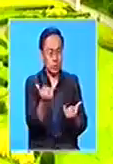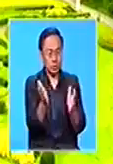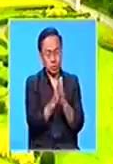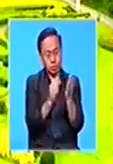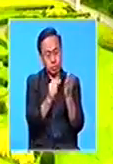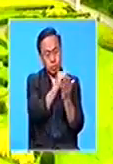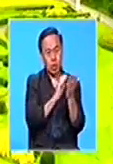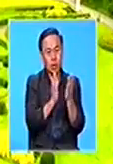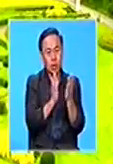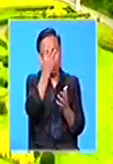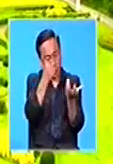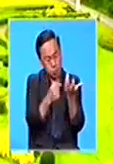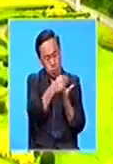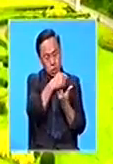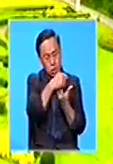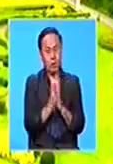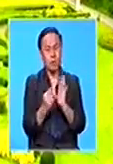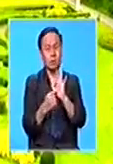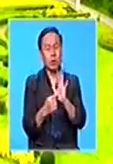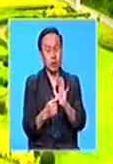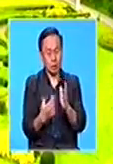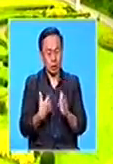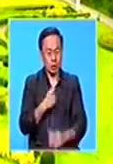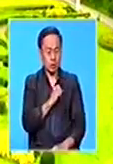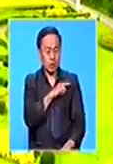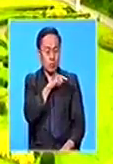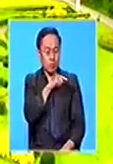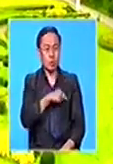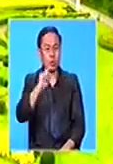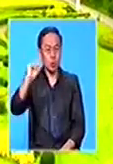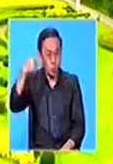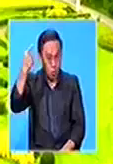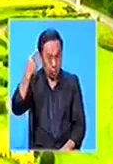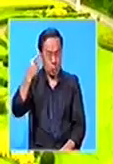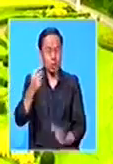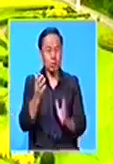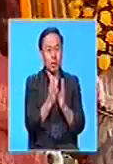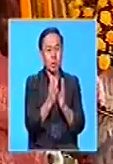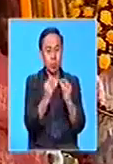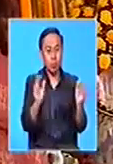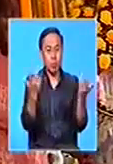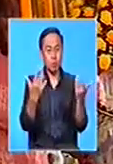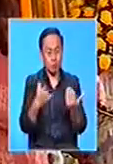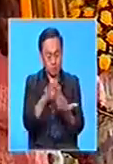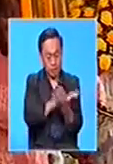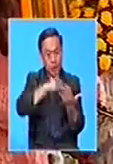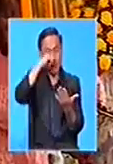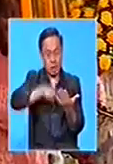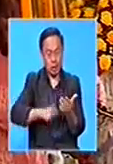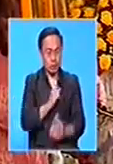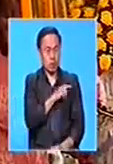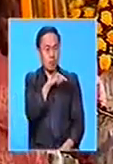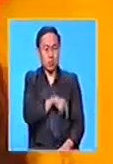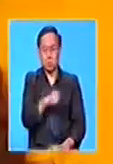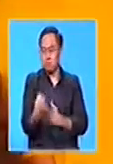างพื้นที่เนี่ยพุทธศาสนาเกิดขึ้นก่อนนะไปมาหายไปหมดเลย นะวันนี้เหลือประเทศไทยเนี่ยค่อนข้างจะเป็นประเทศ